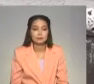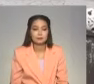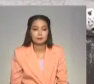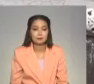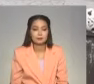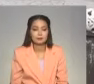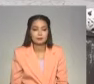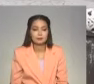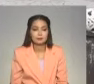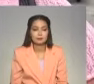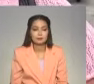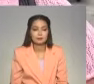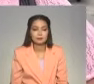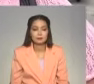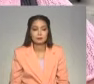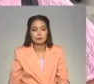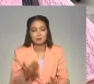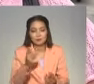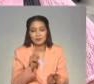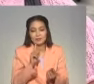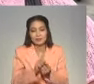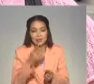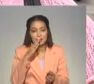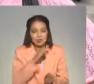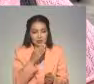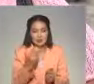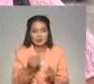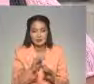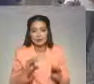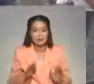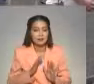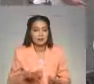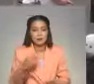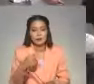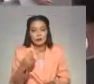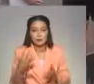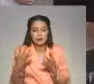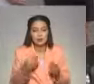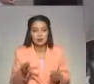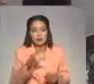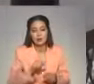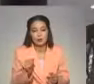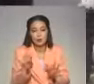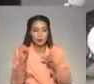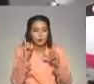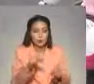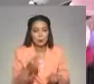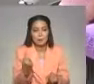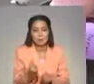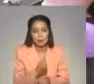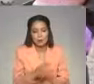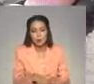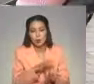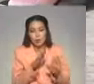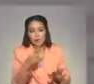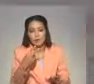Школьников с волнением встречают родители. Их детей не было дома 20 дней. Многие из ребят так далеко и надолго уезжали впервые. Все это